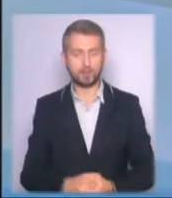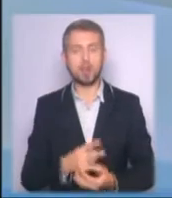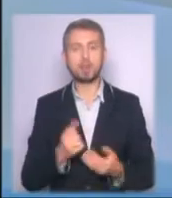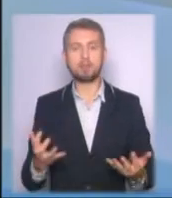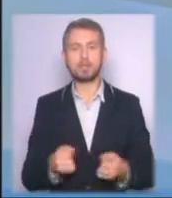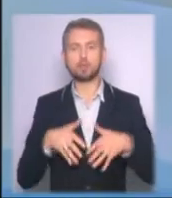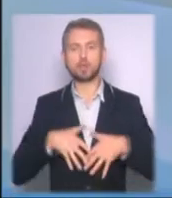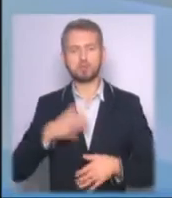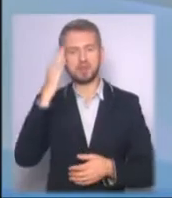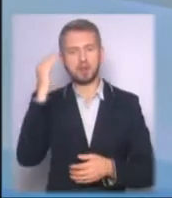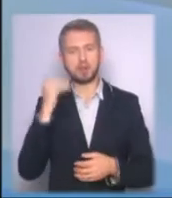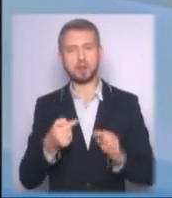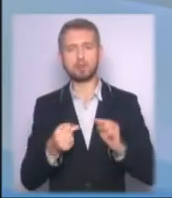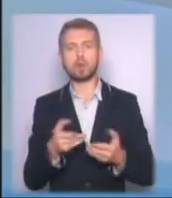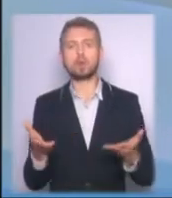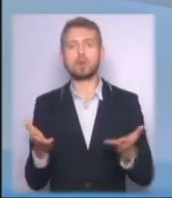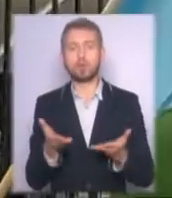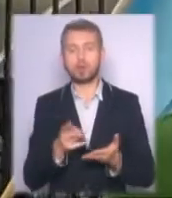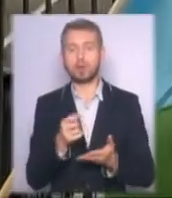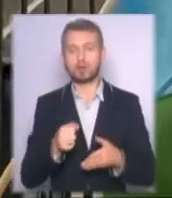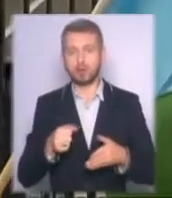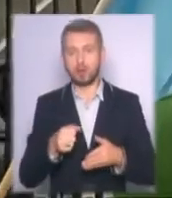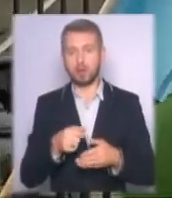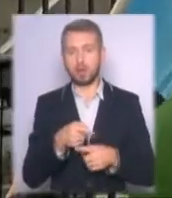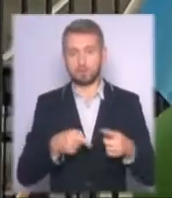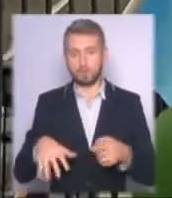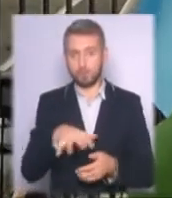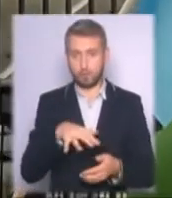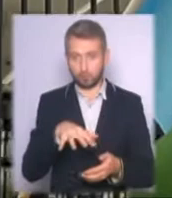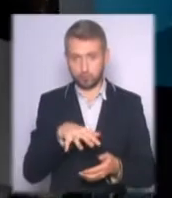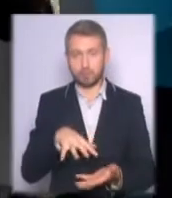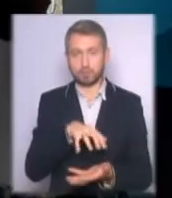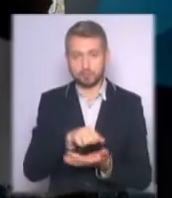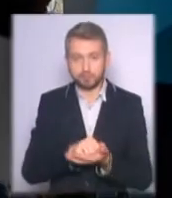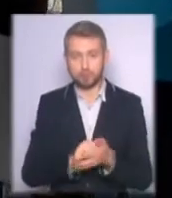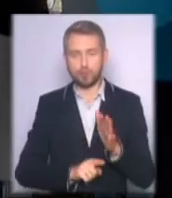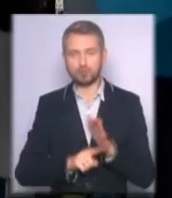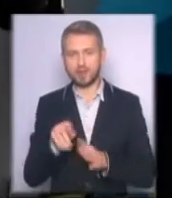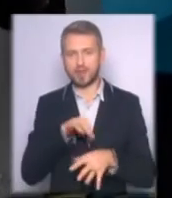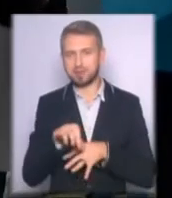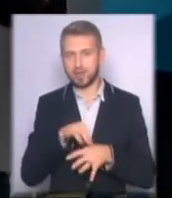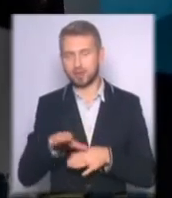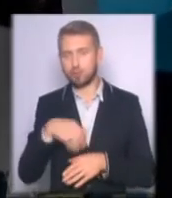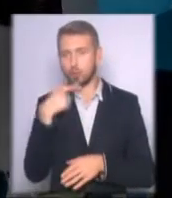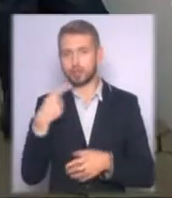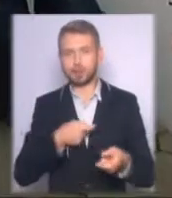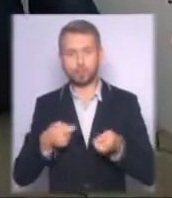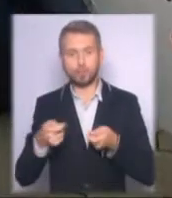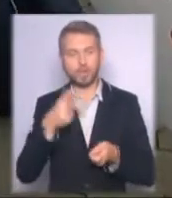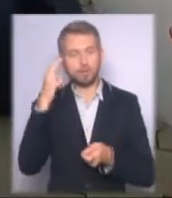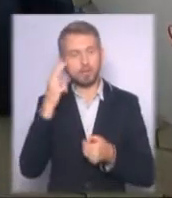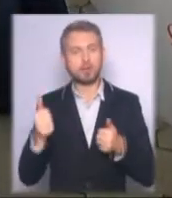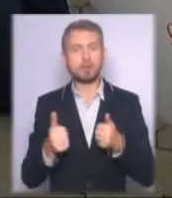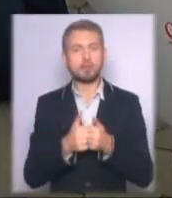проти яких на окупованому півострові знов почалися репресії з боку російської влади, в Києві під стінами посольства Росії